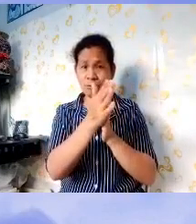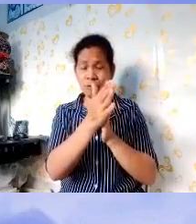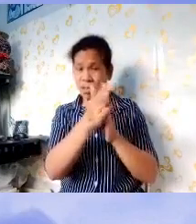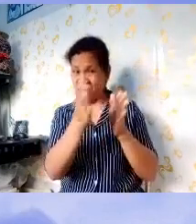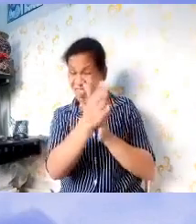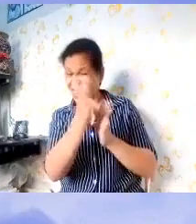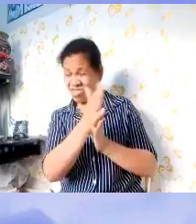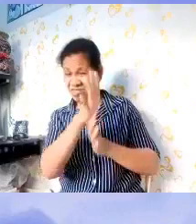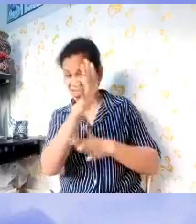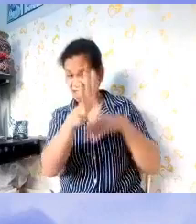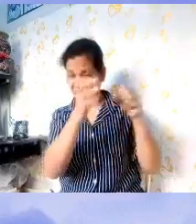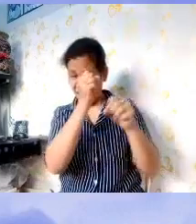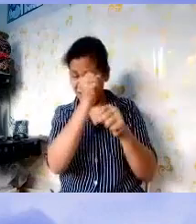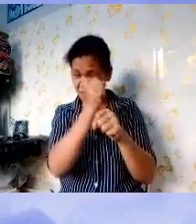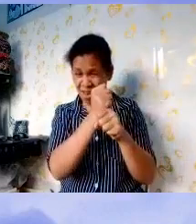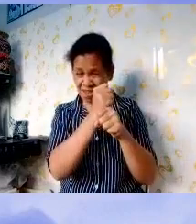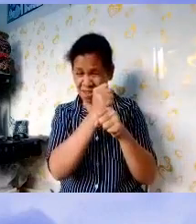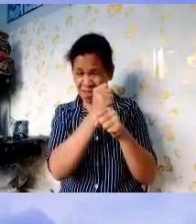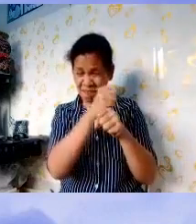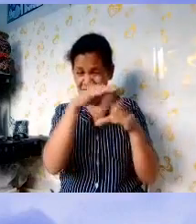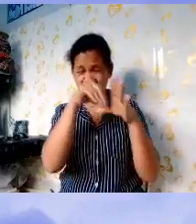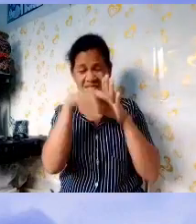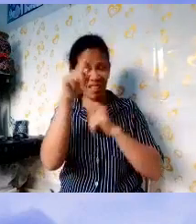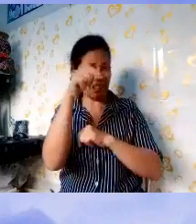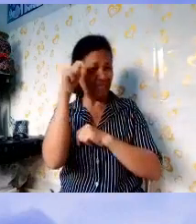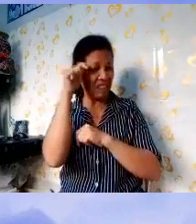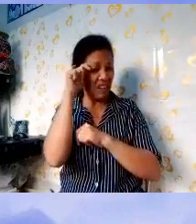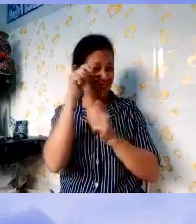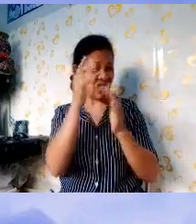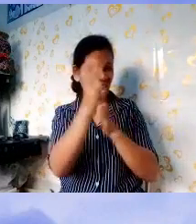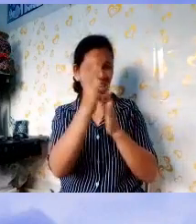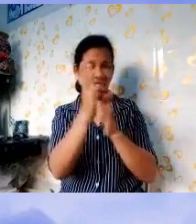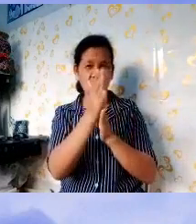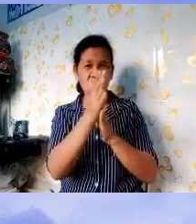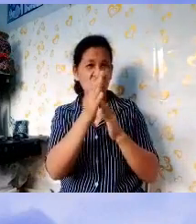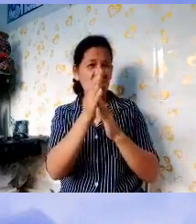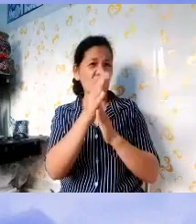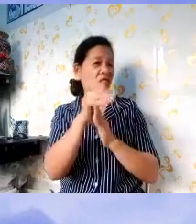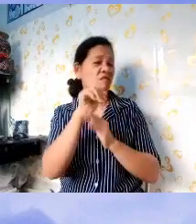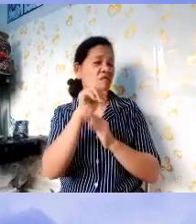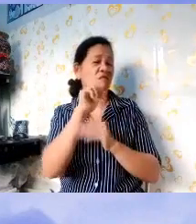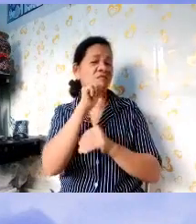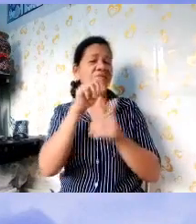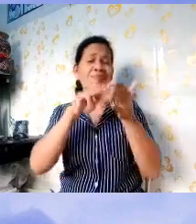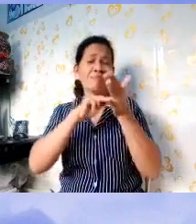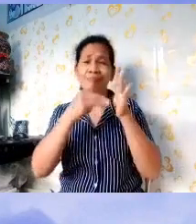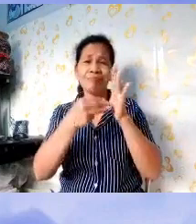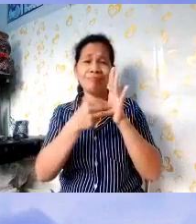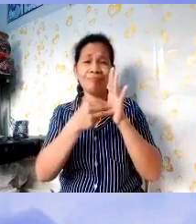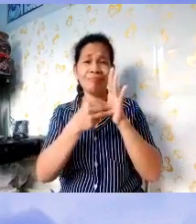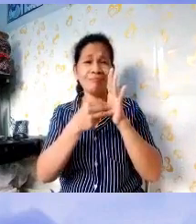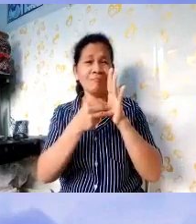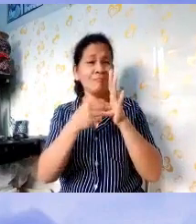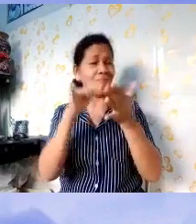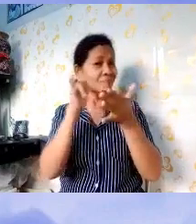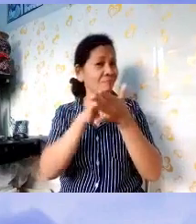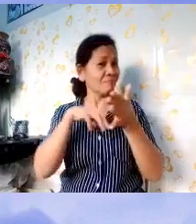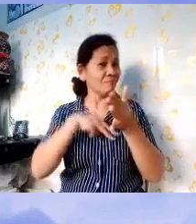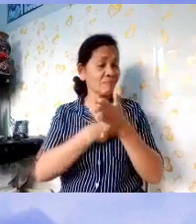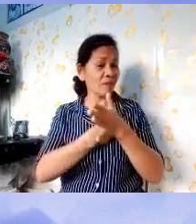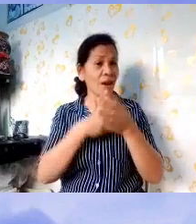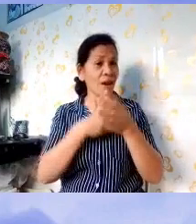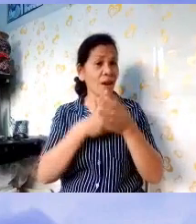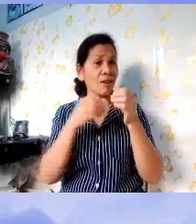kami sa theology. Pero mga kapatid, hindi nangungulugan na dapat mas advanced kami. Hindi po, mga kapatid.